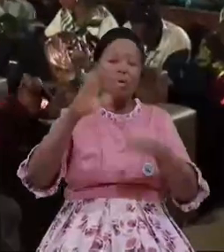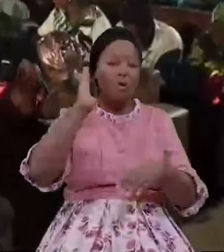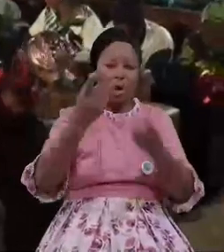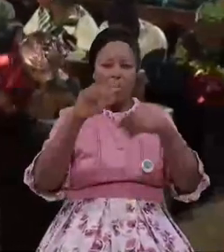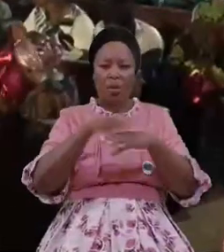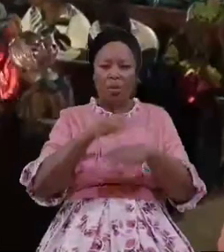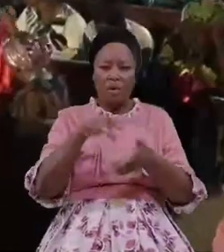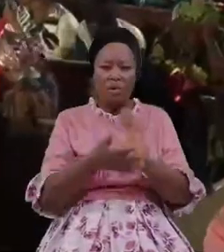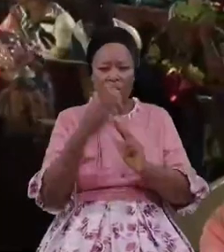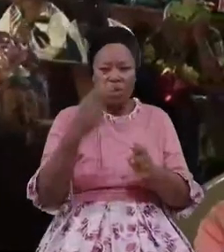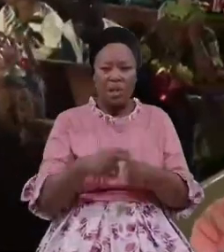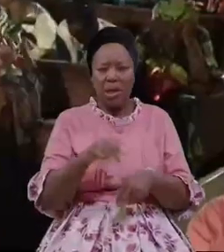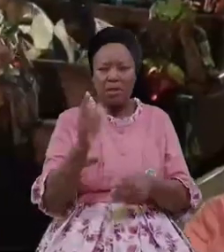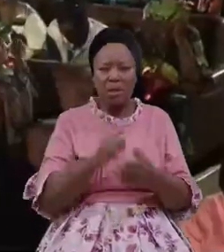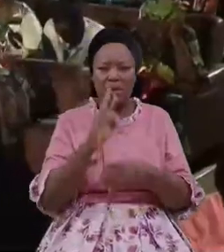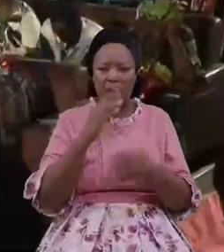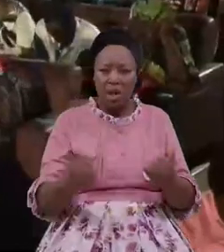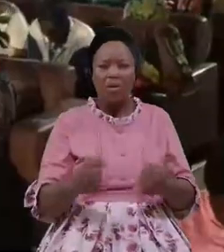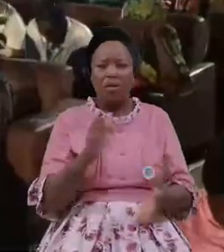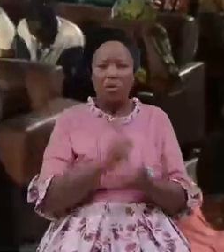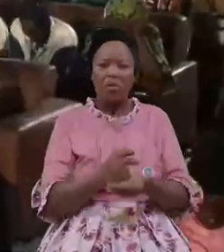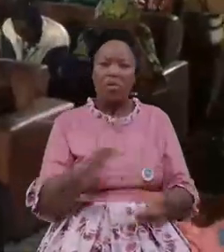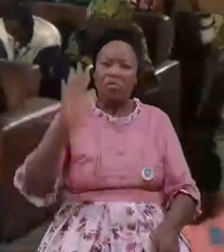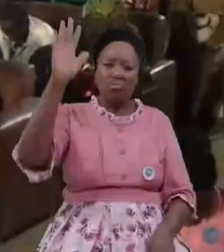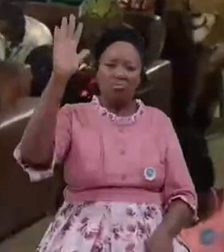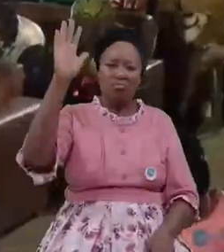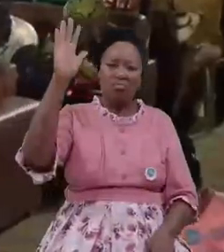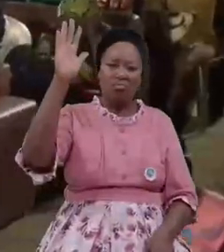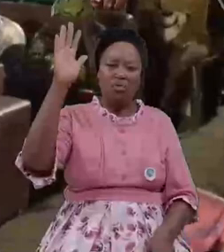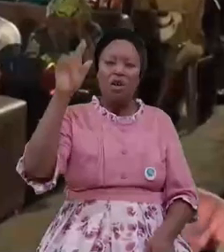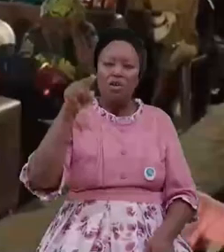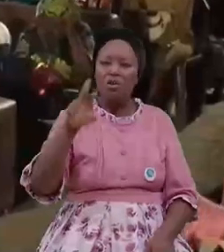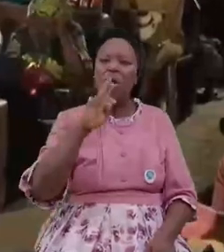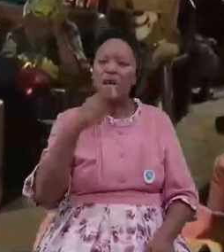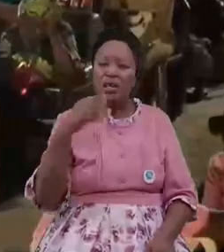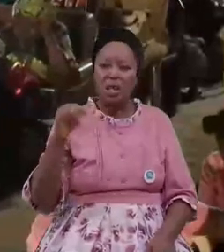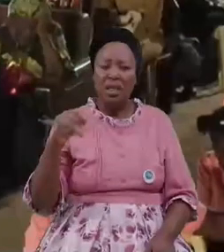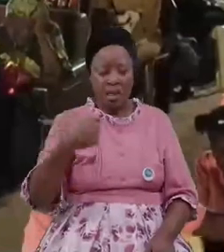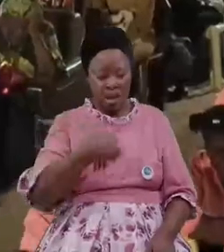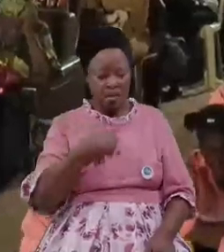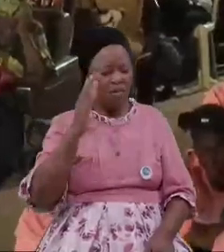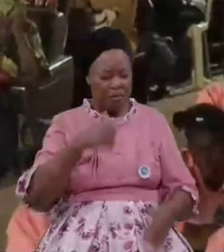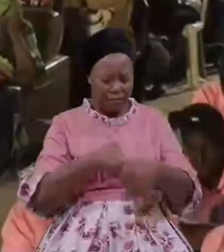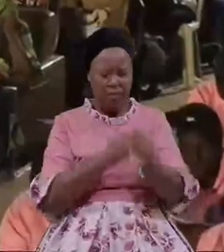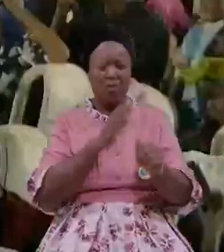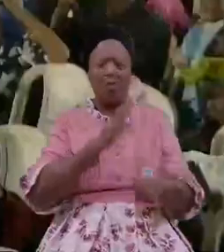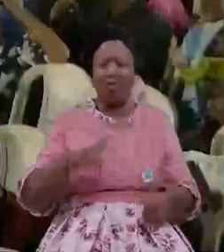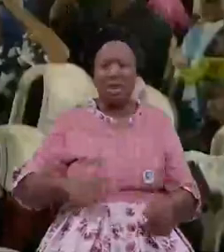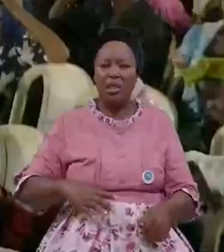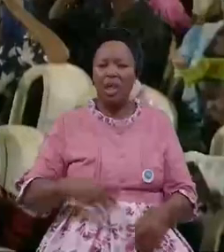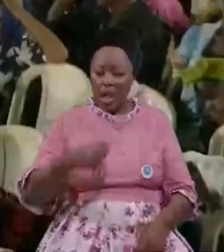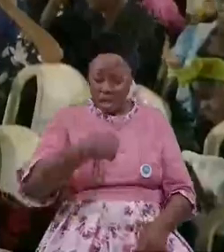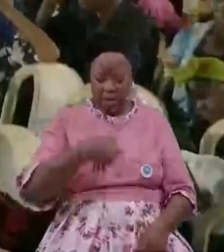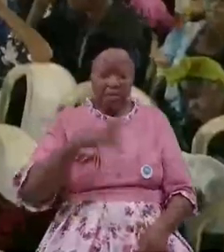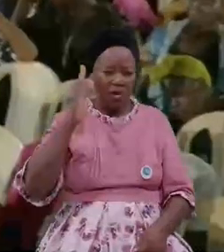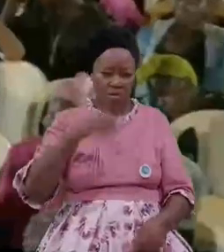sur vous que vous soyez levé la am Main là vous dites je suis Christ moi je